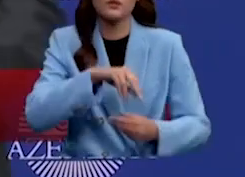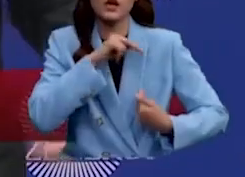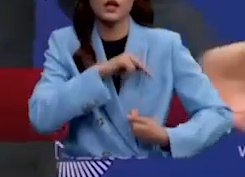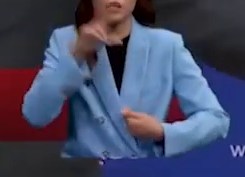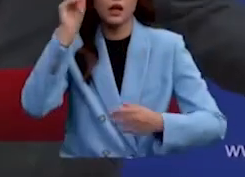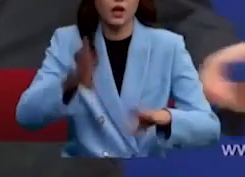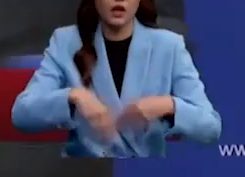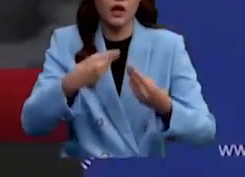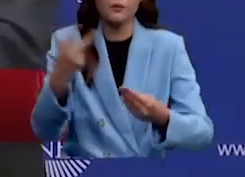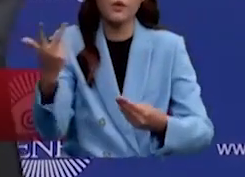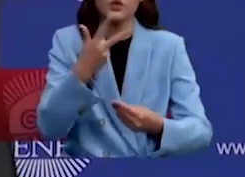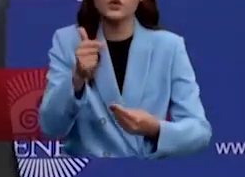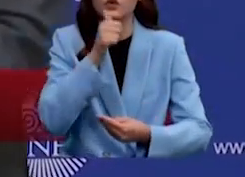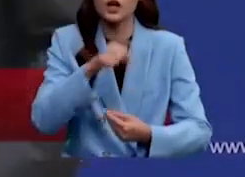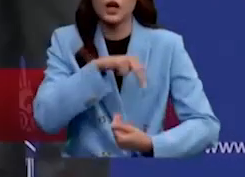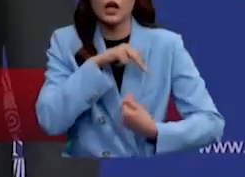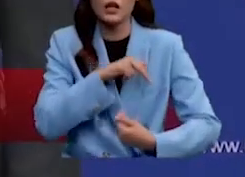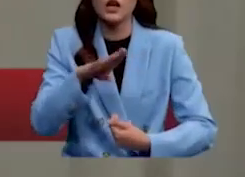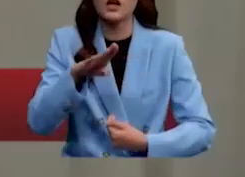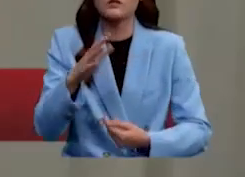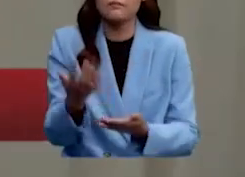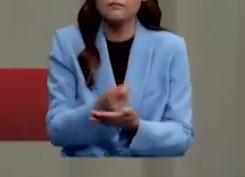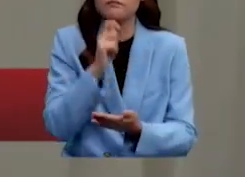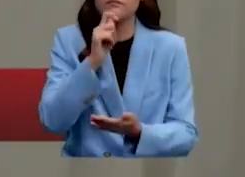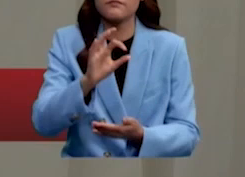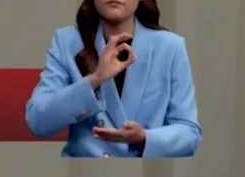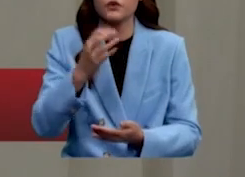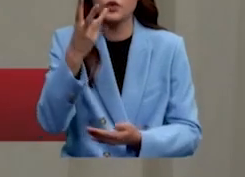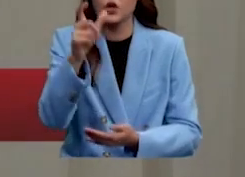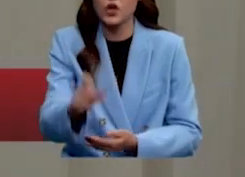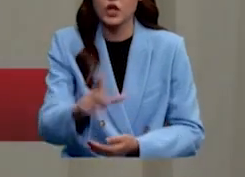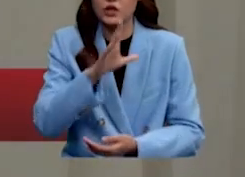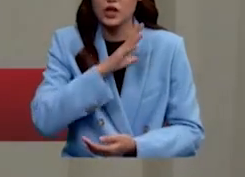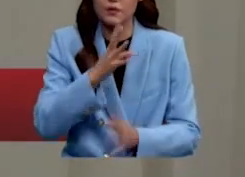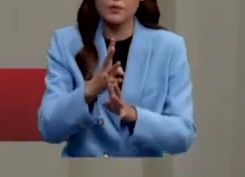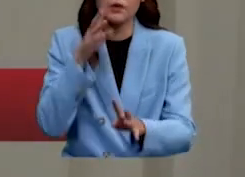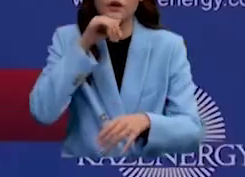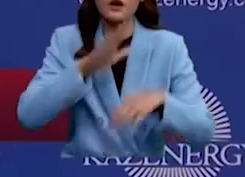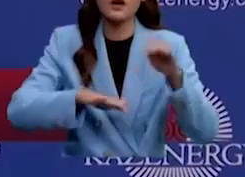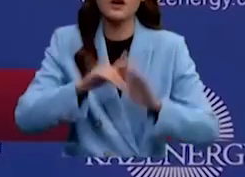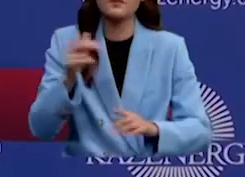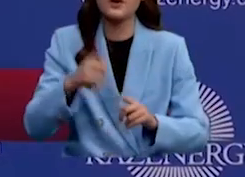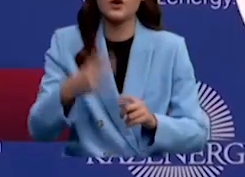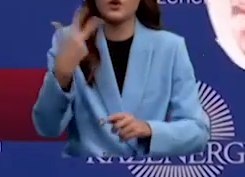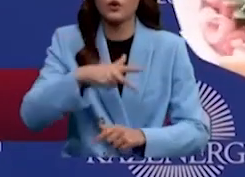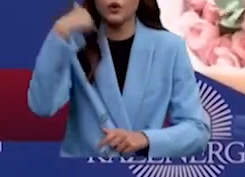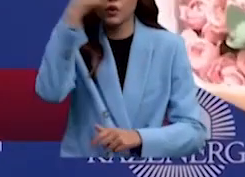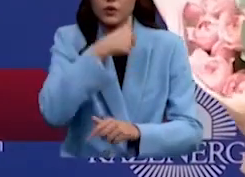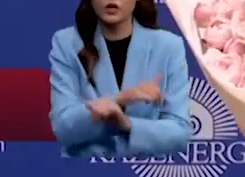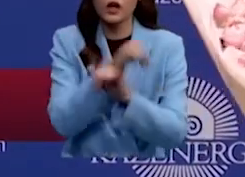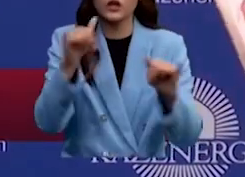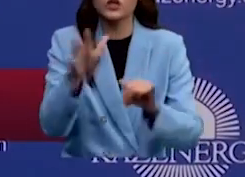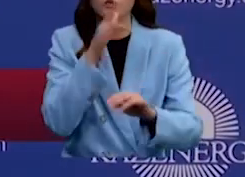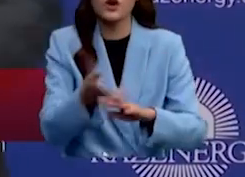бағаланды. Ал 3-ші дәрежелі еңбек даңқы орденімен 3 азамат марапатталды. Қатардағы мамандардың алды 30 жылдан астам уақыт